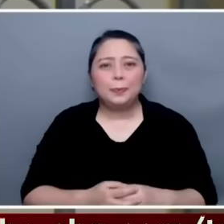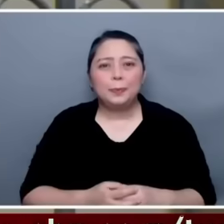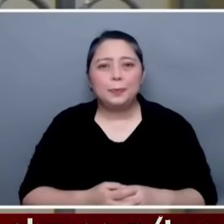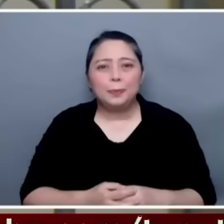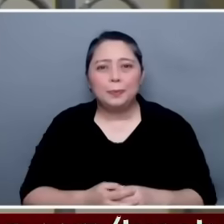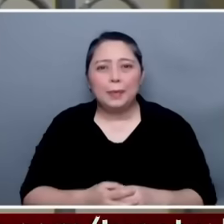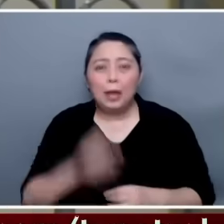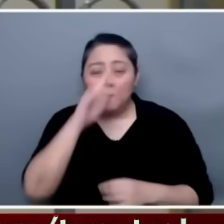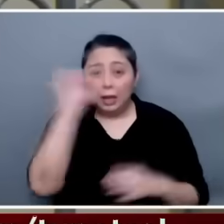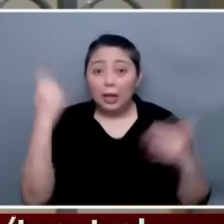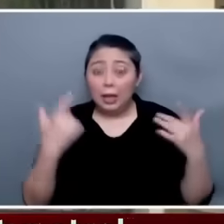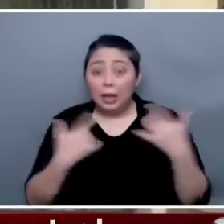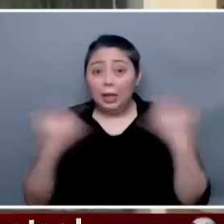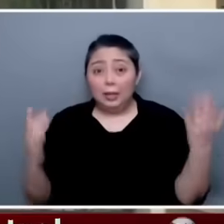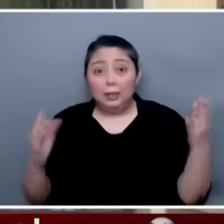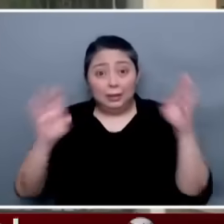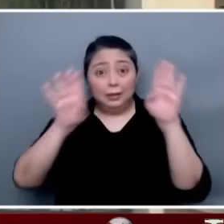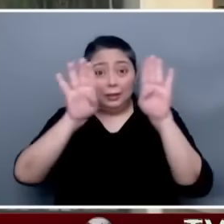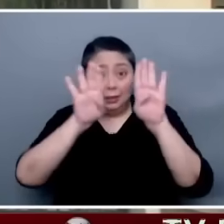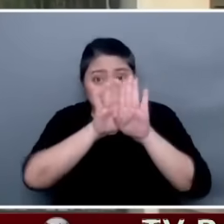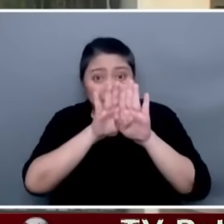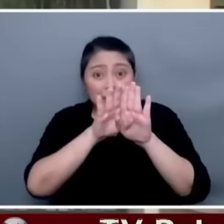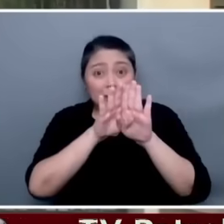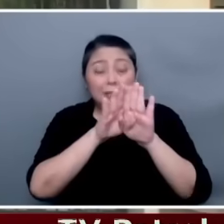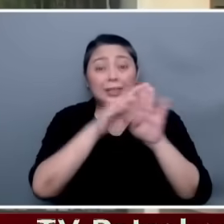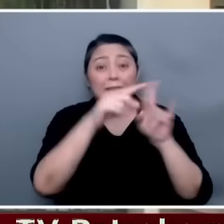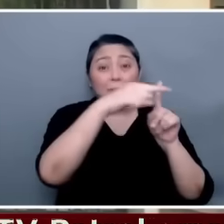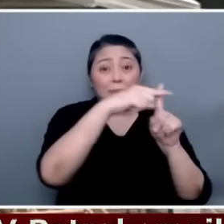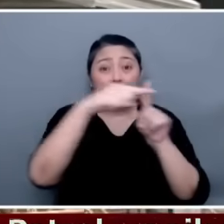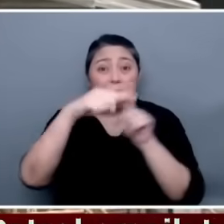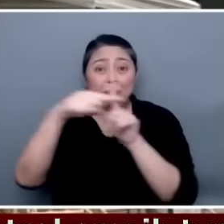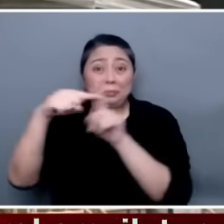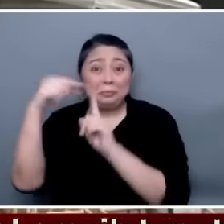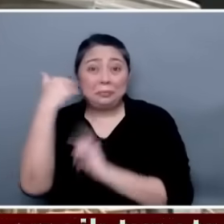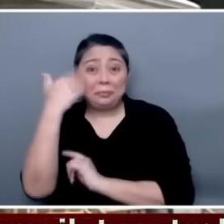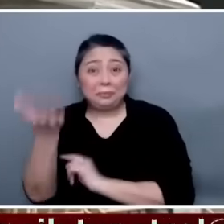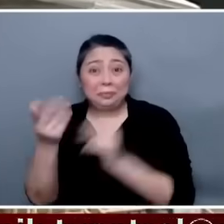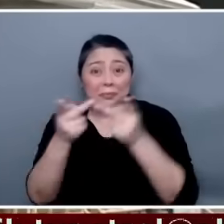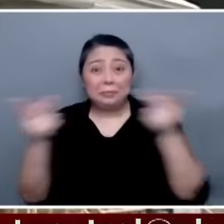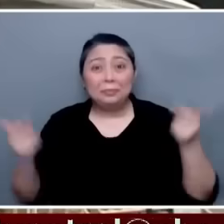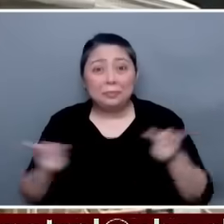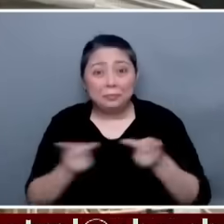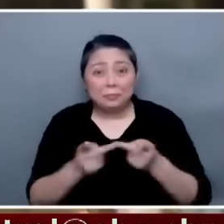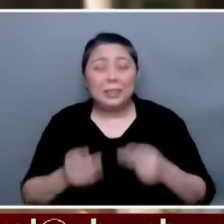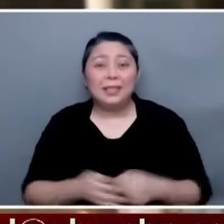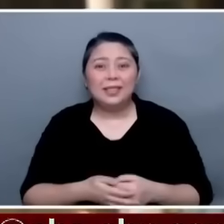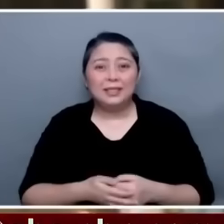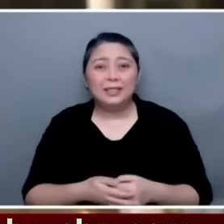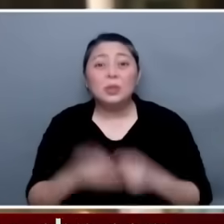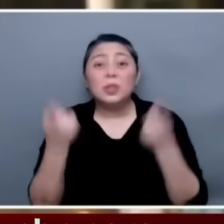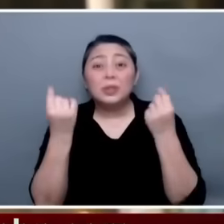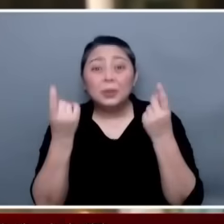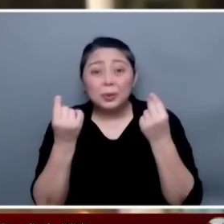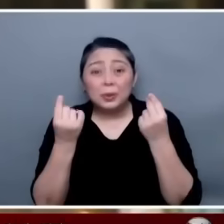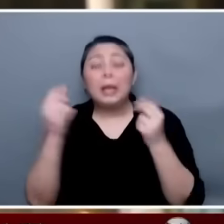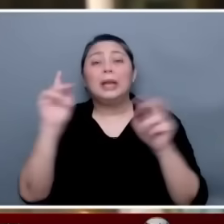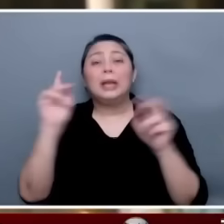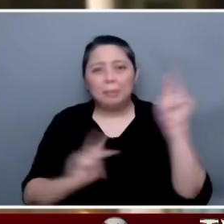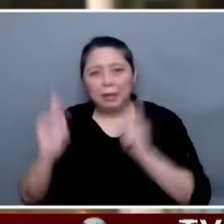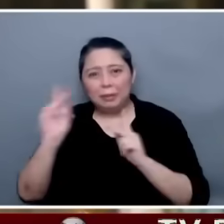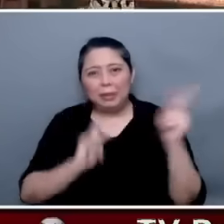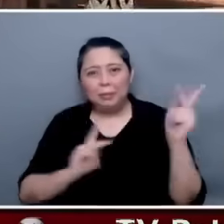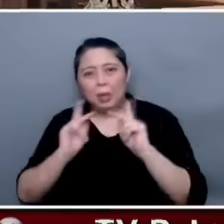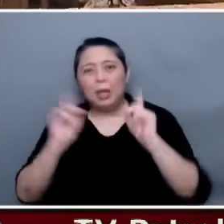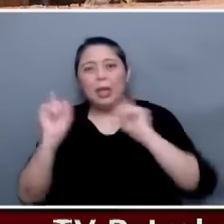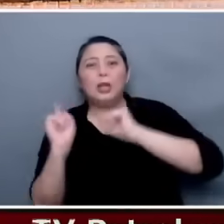Dahil sarado ang mga sementeryo ngayong undas, sa simbahan nagtungo ang ilang Pilipino para ipagdasal ang mga namayapa nilang